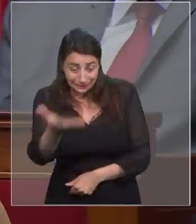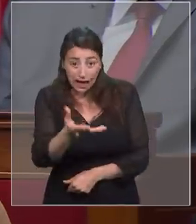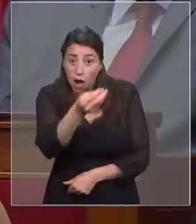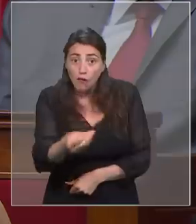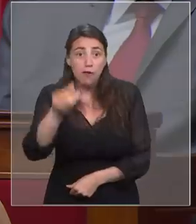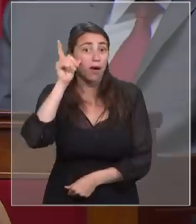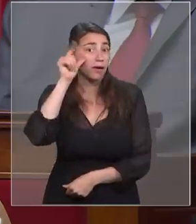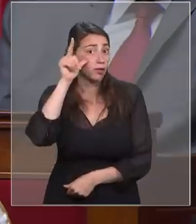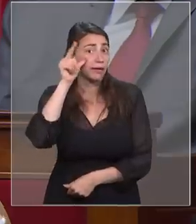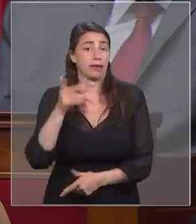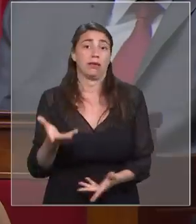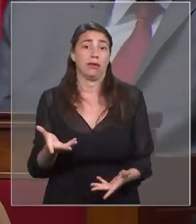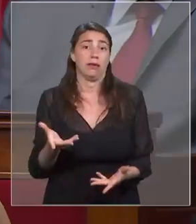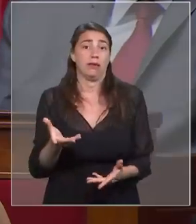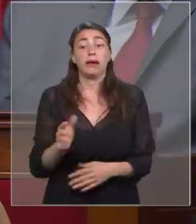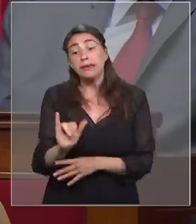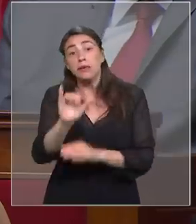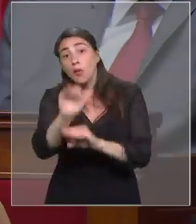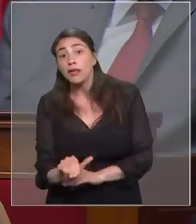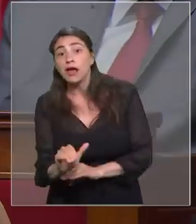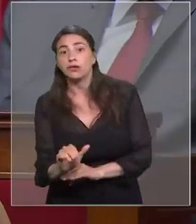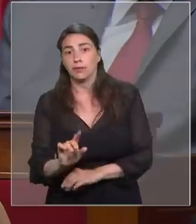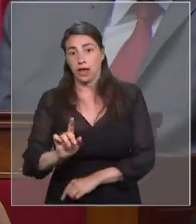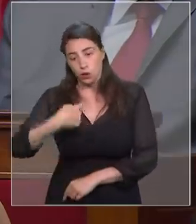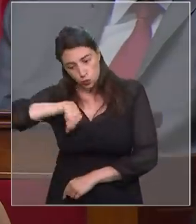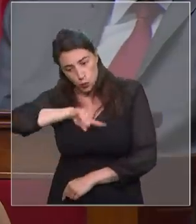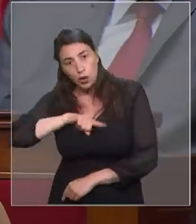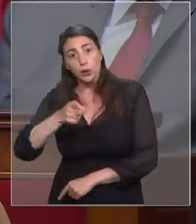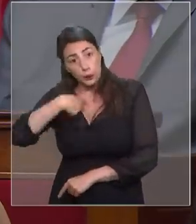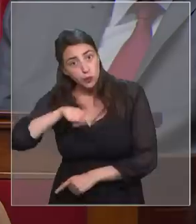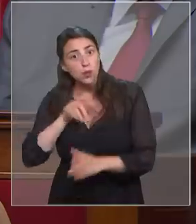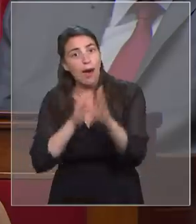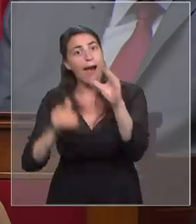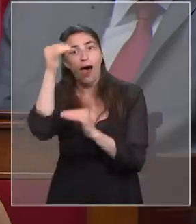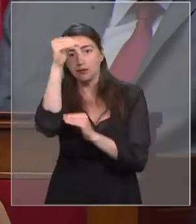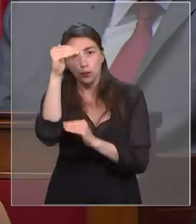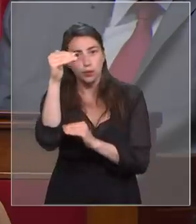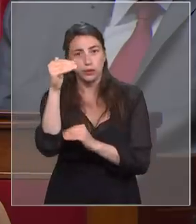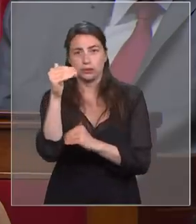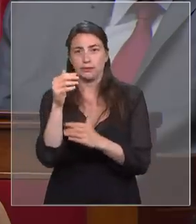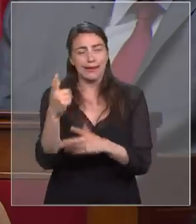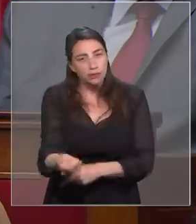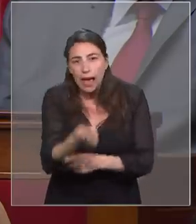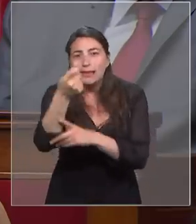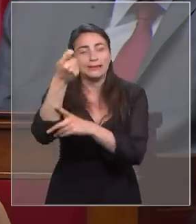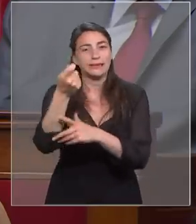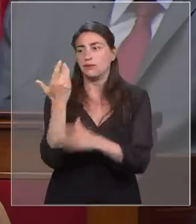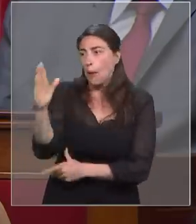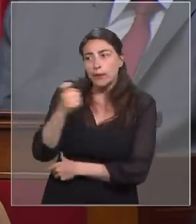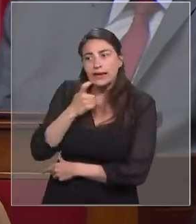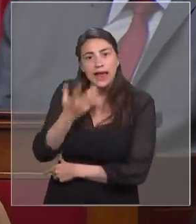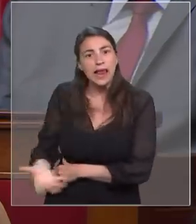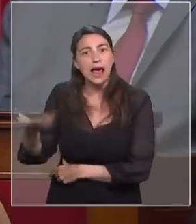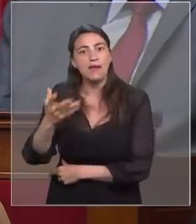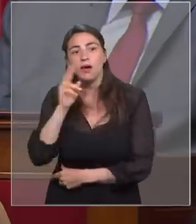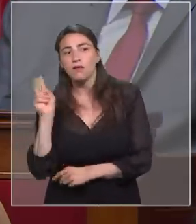République. Qui aurait dû les protéger ? Nous tous. Nous, les adultes, la communauté éducative, les autres élèves, ceux qui voient mais se taisent